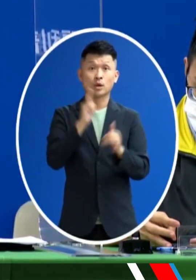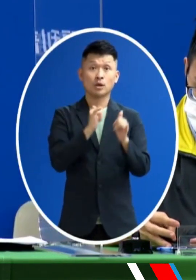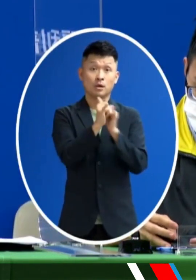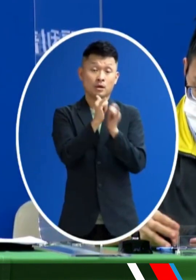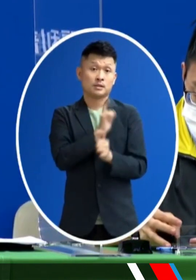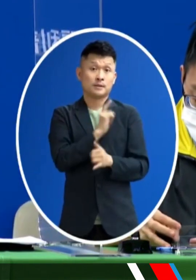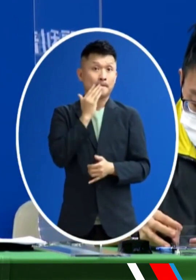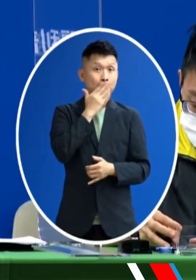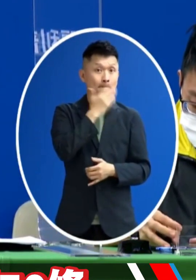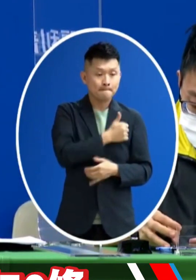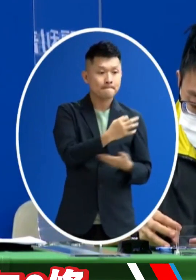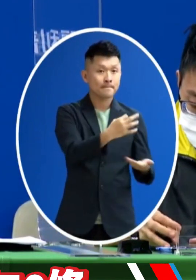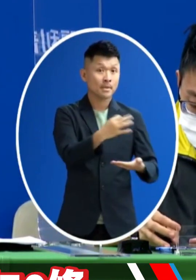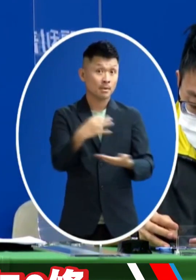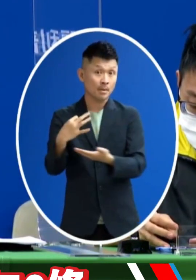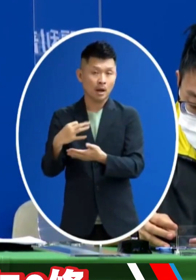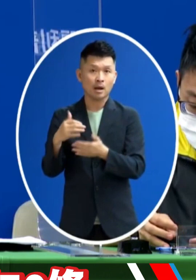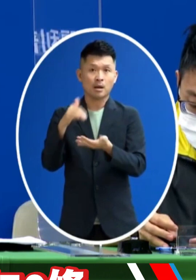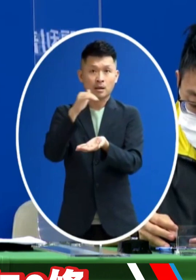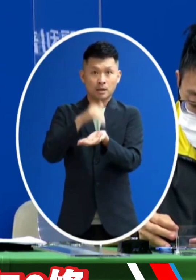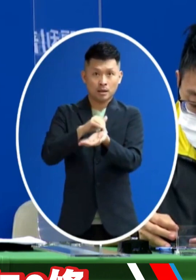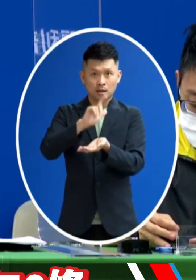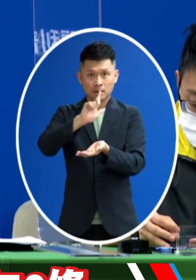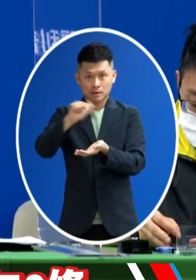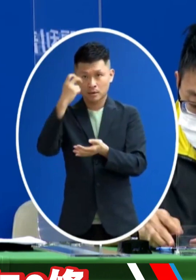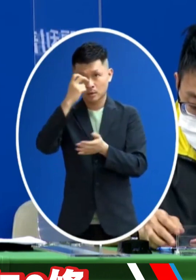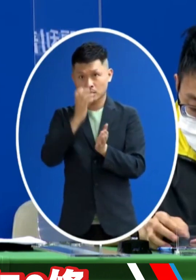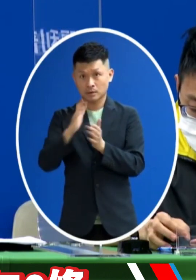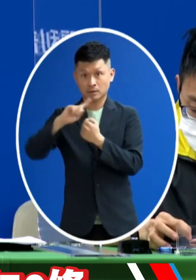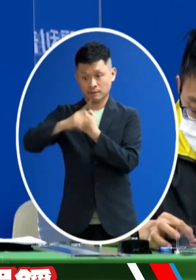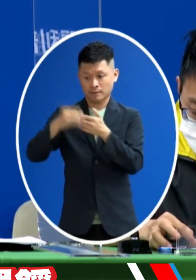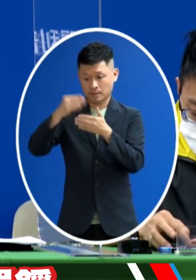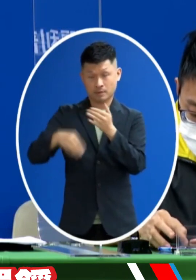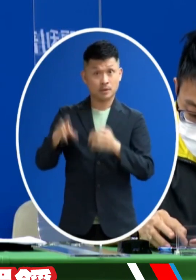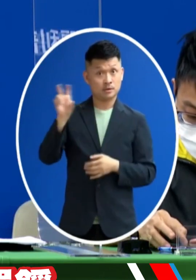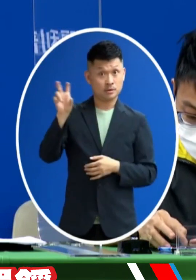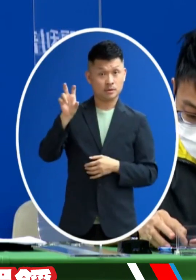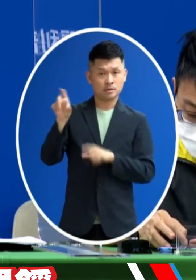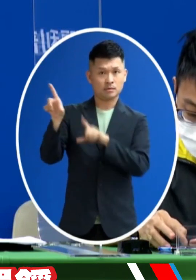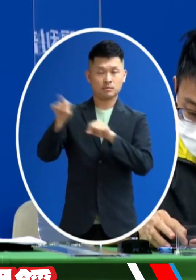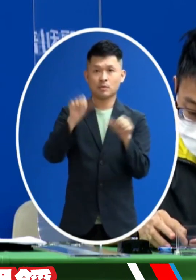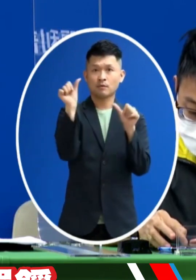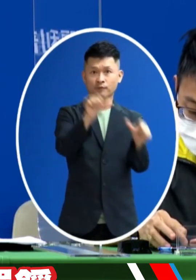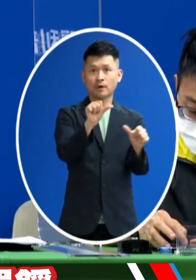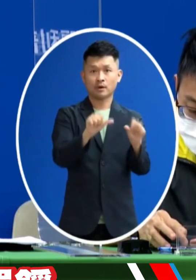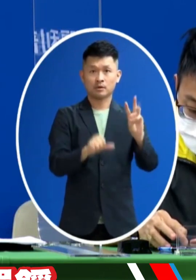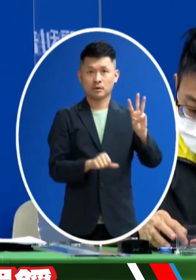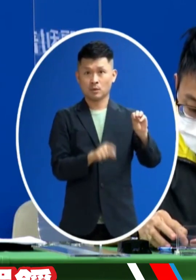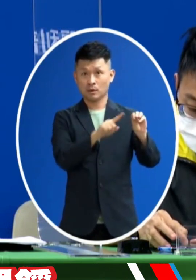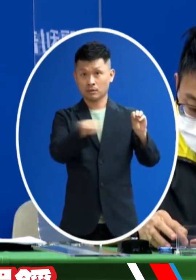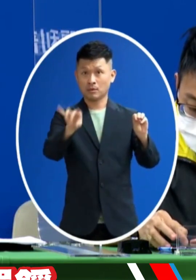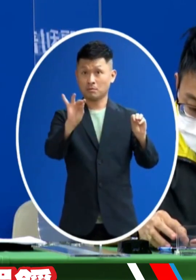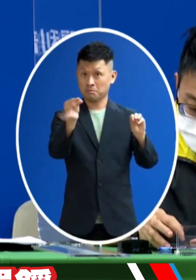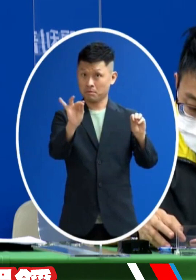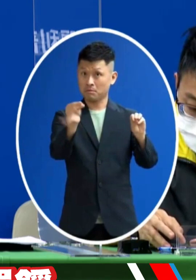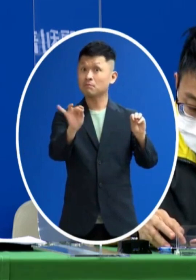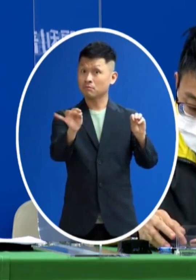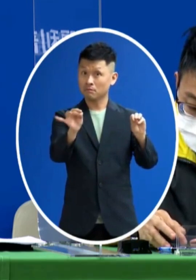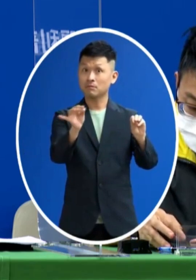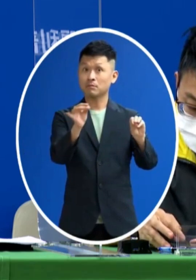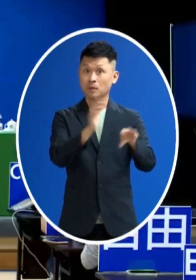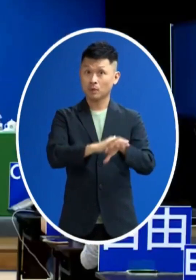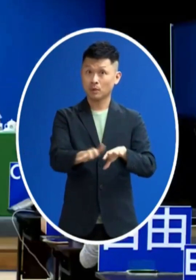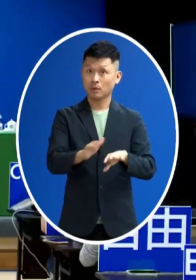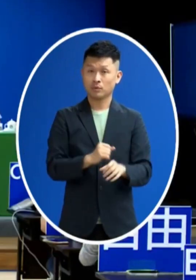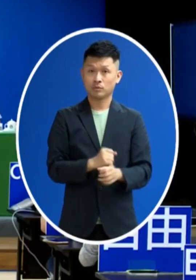话，我们可以依照医疗器材管理法第70条处以3万到100万的罚款。